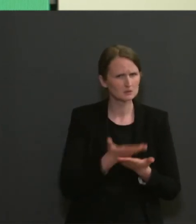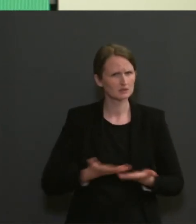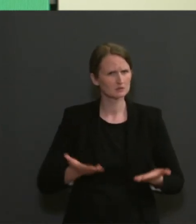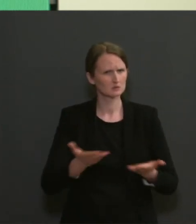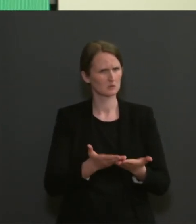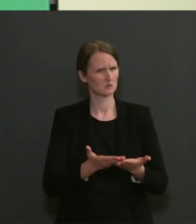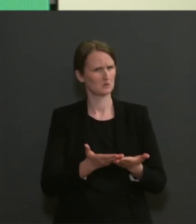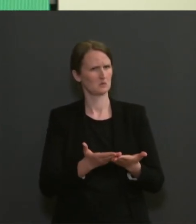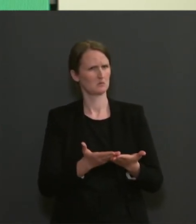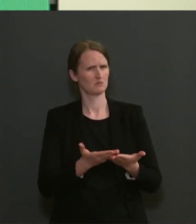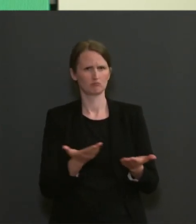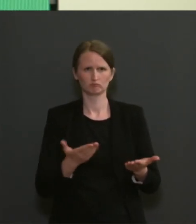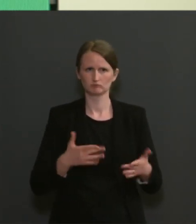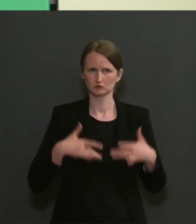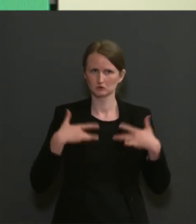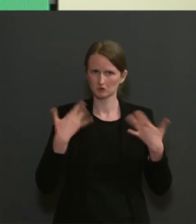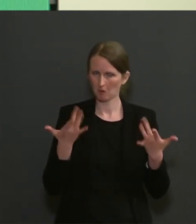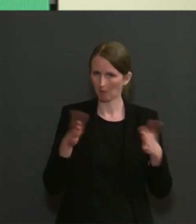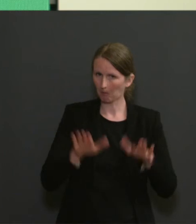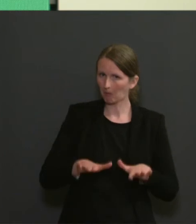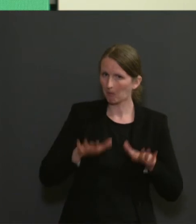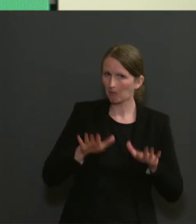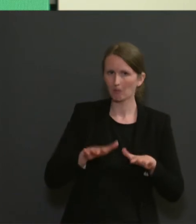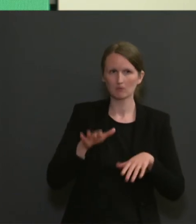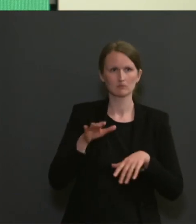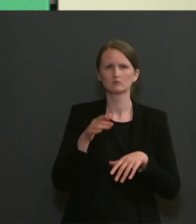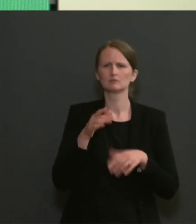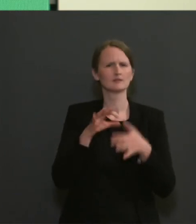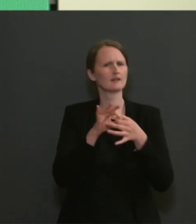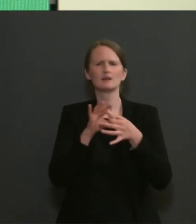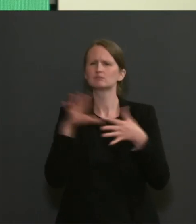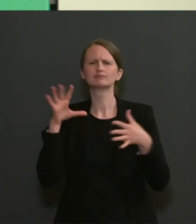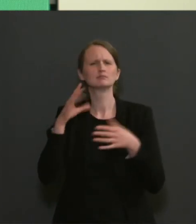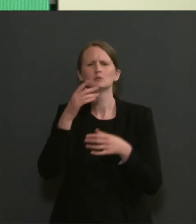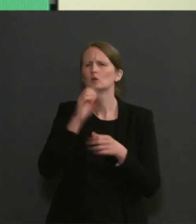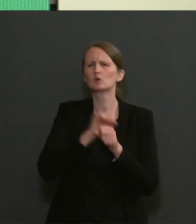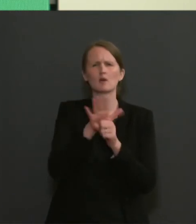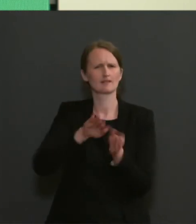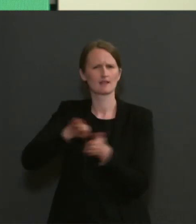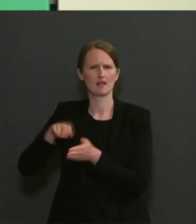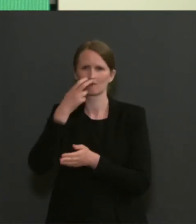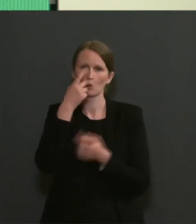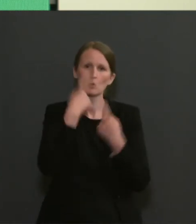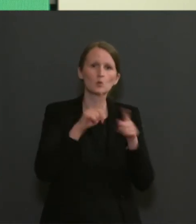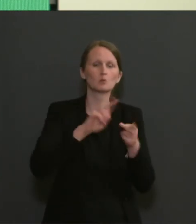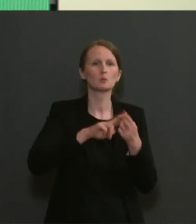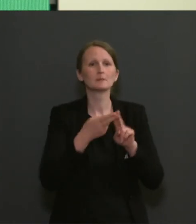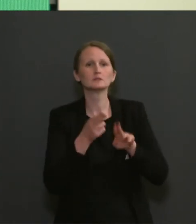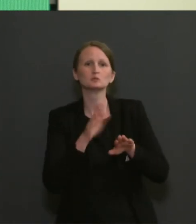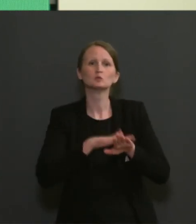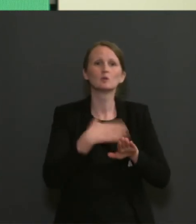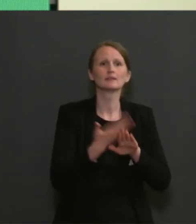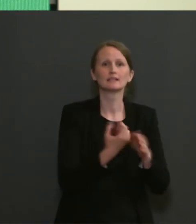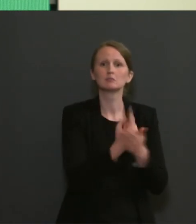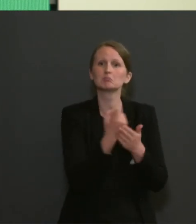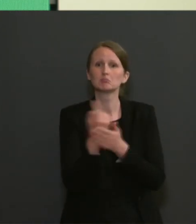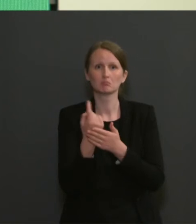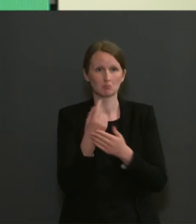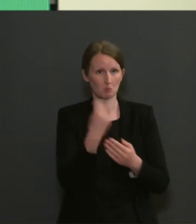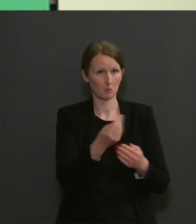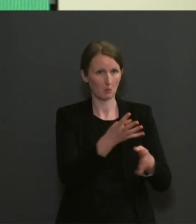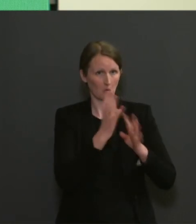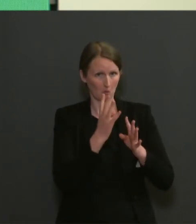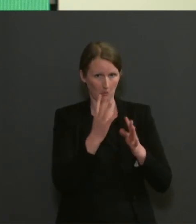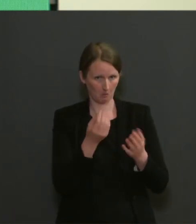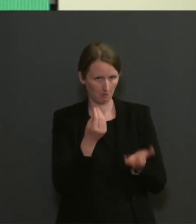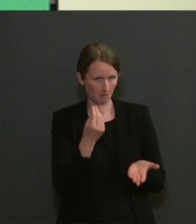Pas spécialement sur le front du Covid, bien sûr, mais pour le reste, pour les autres types de consultations. Certains services, certaines personnes se